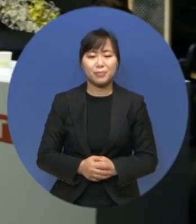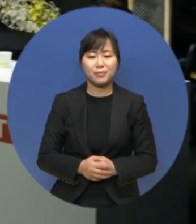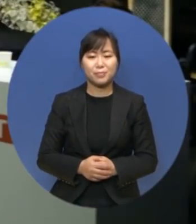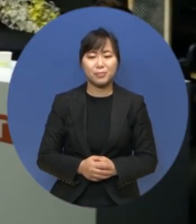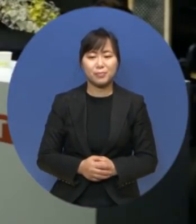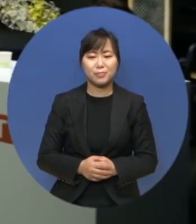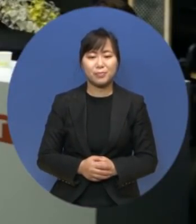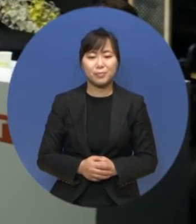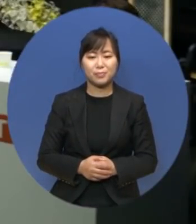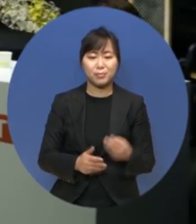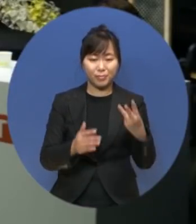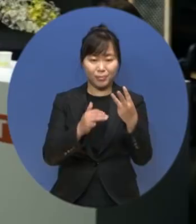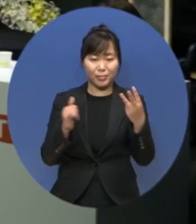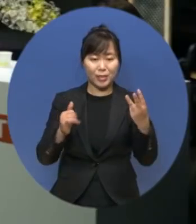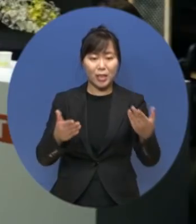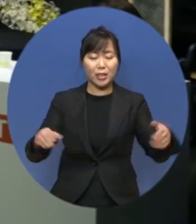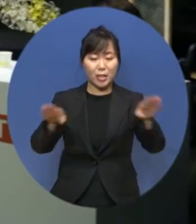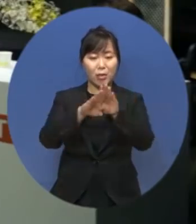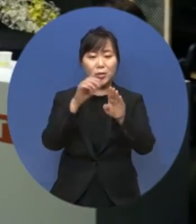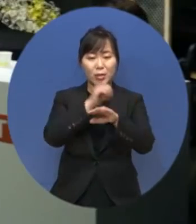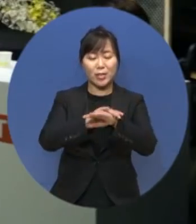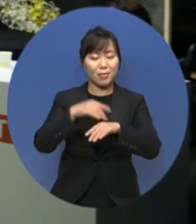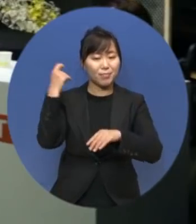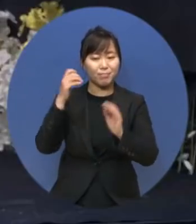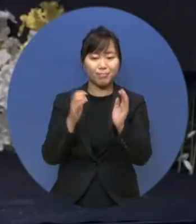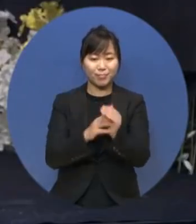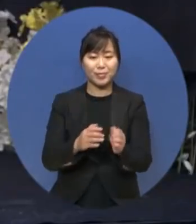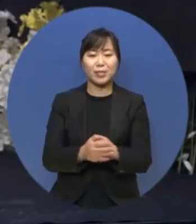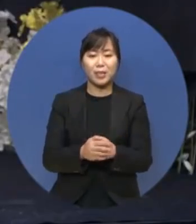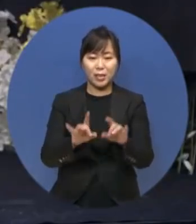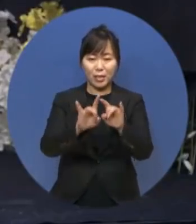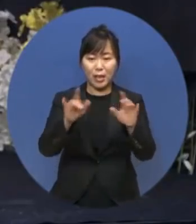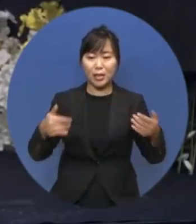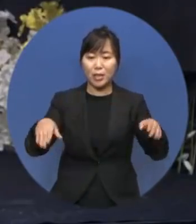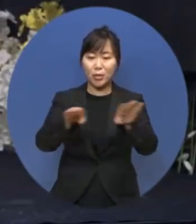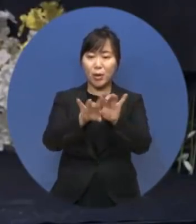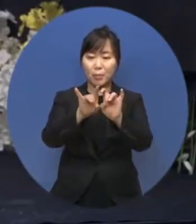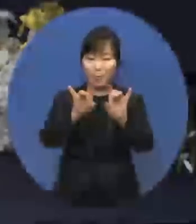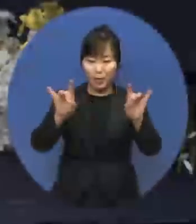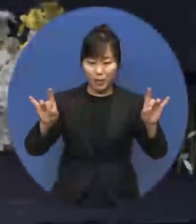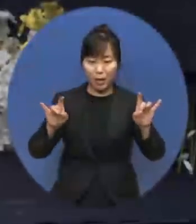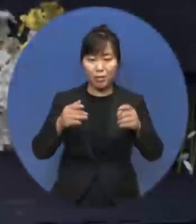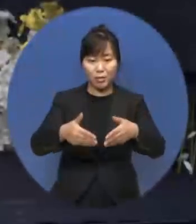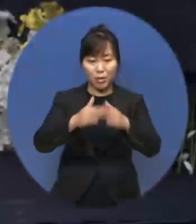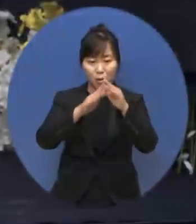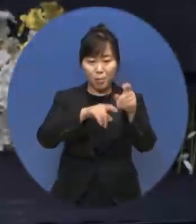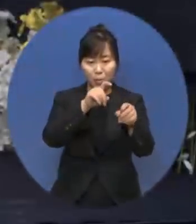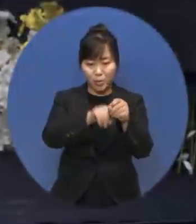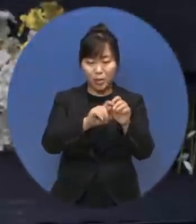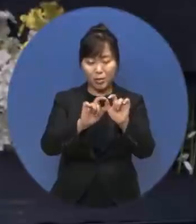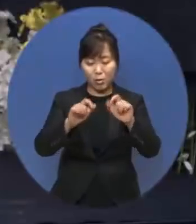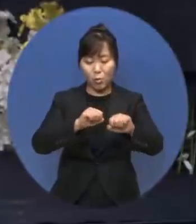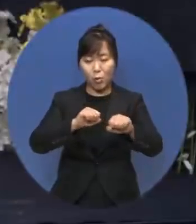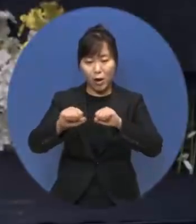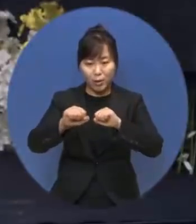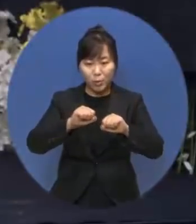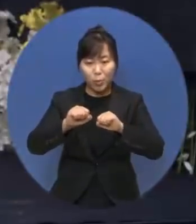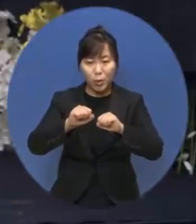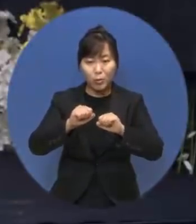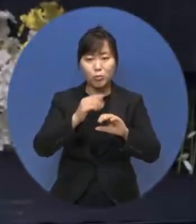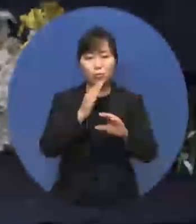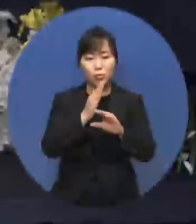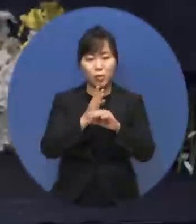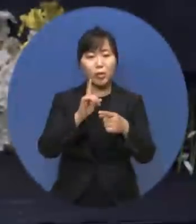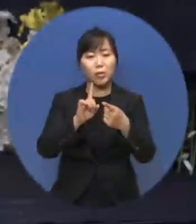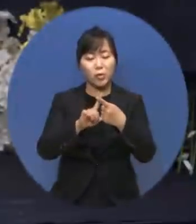네, 세 분 기관 소개 잘 들었습니다. 각 기관마다 설립 취지와 다양한 활동들을 전개하고 계시는